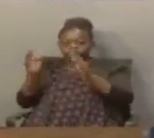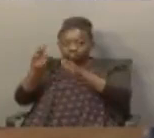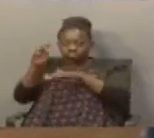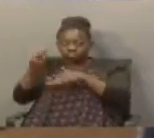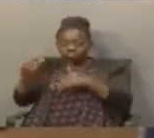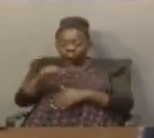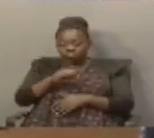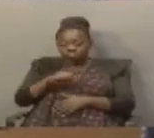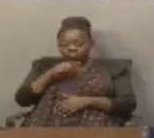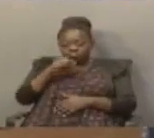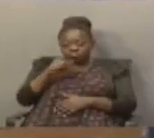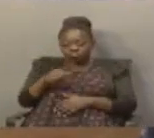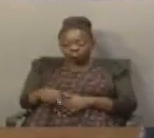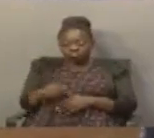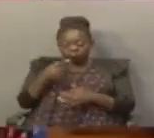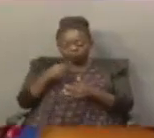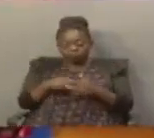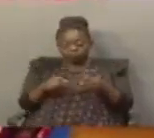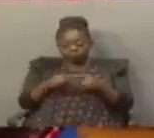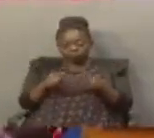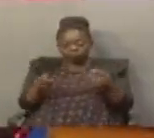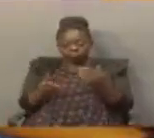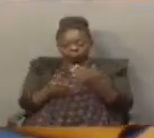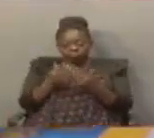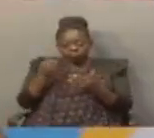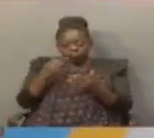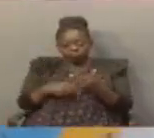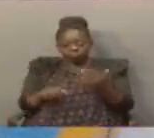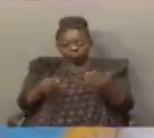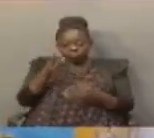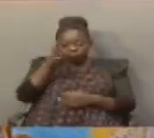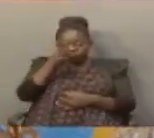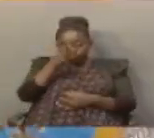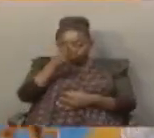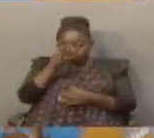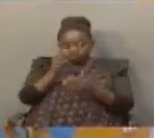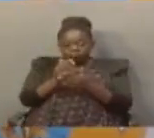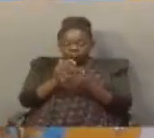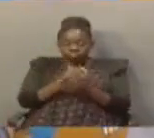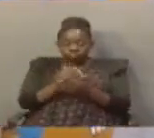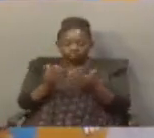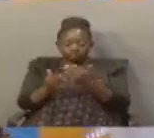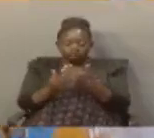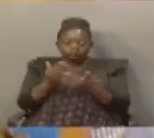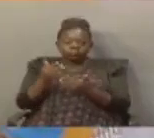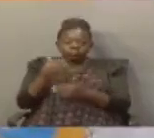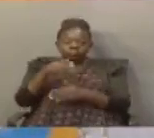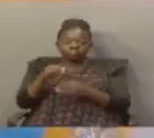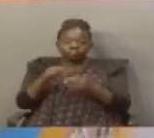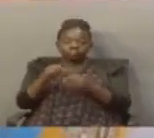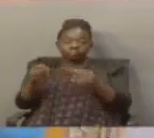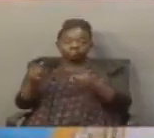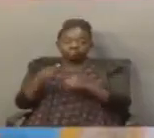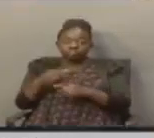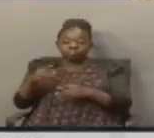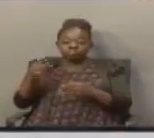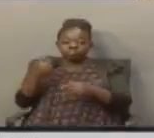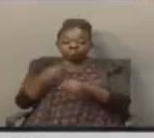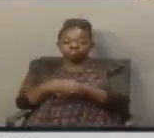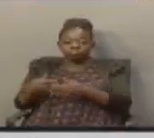byonna taata w'omwana by'agamba nti yamulabirira ky'agamba nti kya bulimba kubanga yalabiridde omwana we okuviira ddala mu